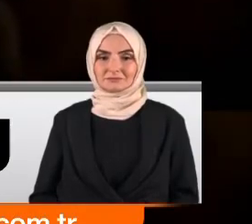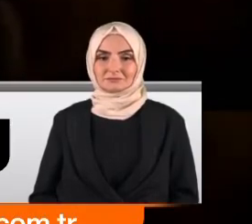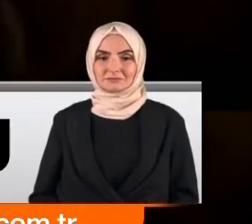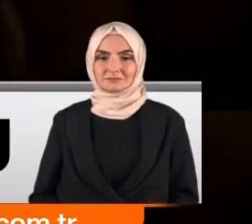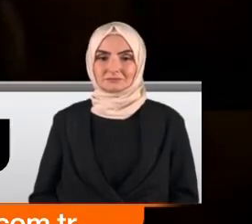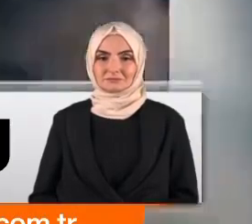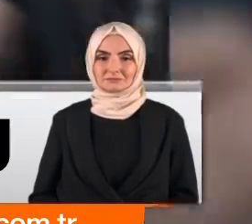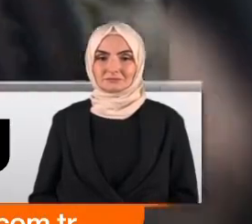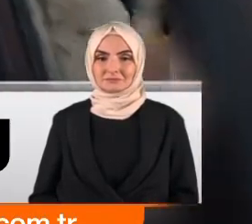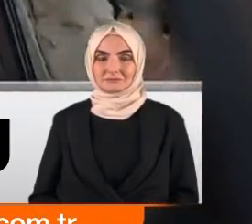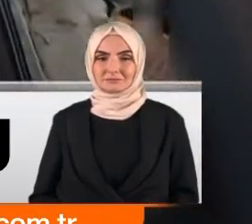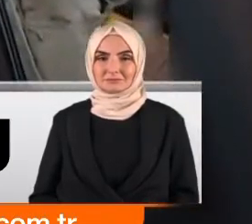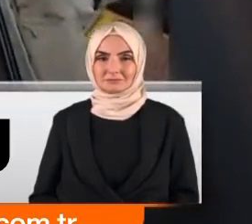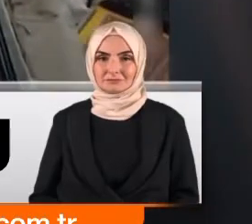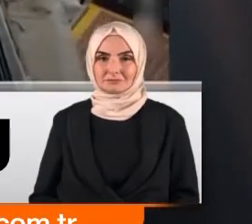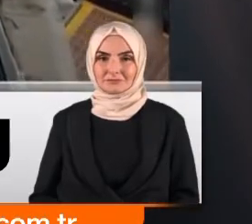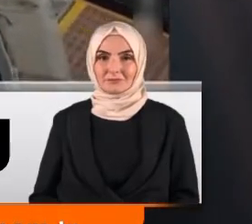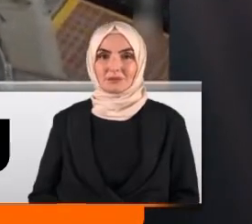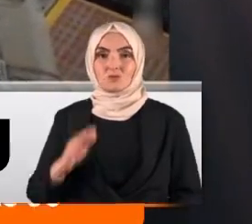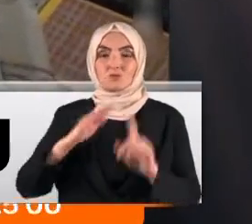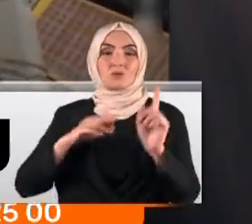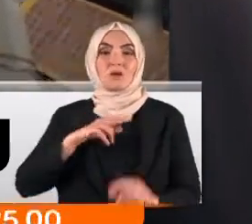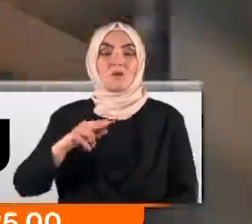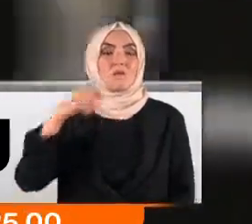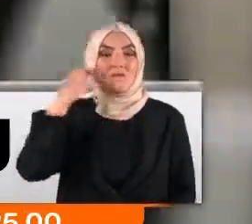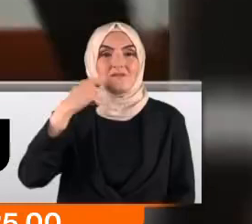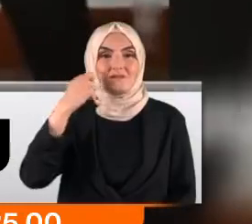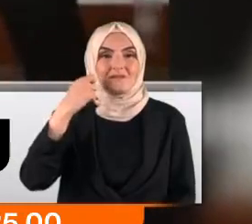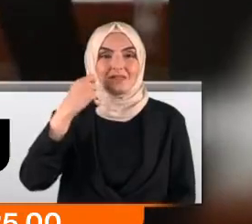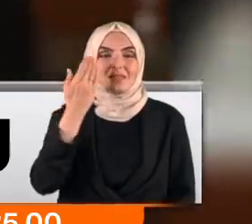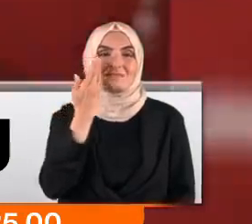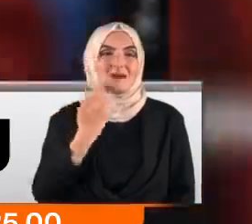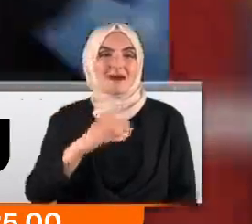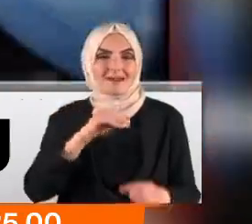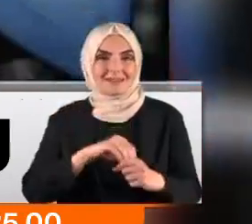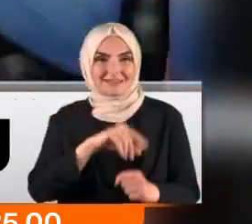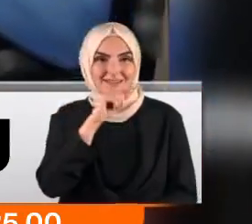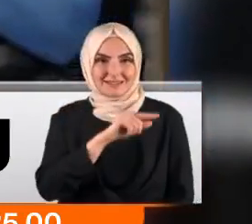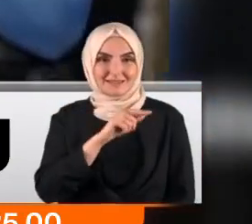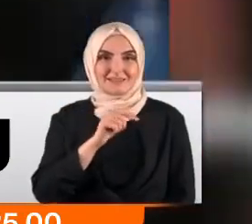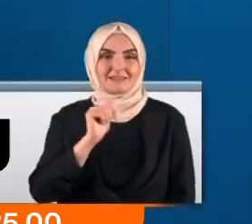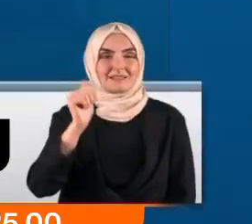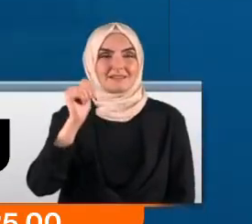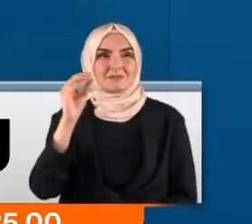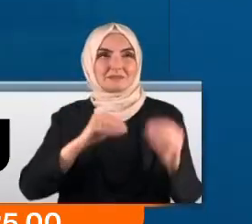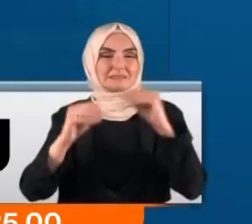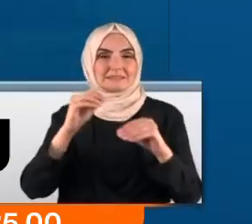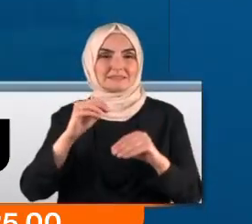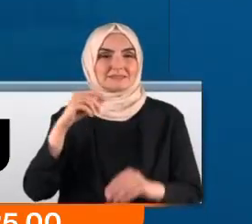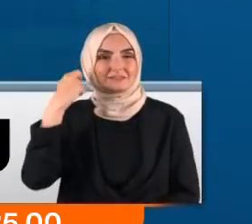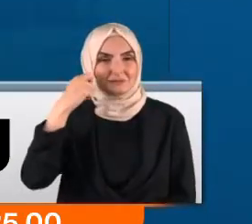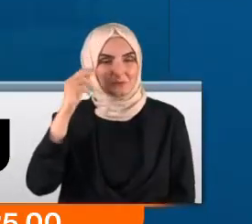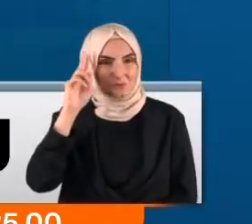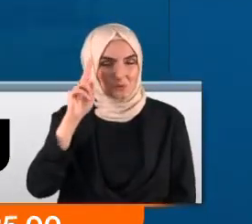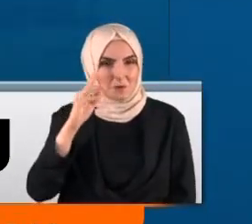Transparent aluminum? Star Trek hayranları için bir bilim kurgu senaryosu olan teknoloji artık günümüzün gerçeği. This